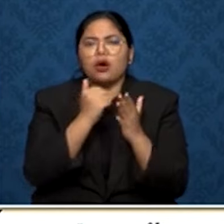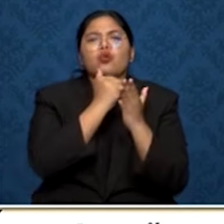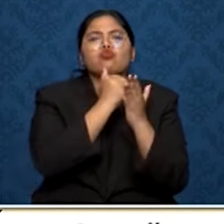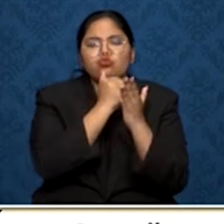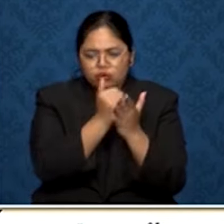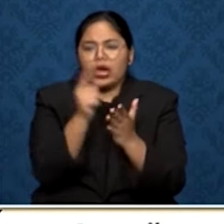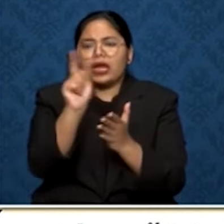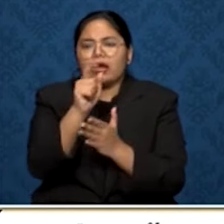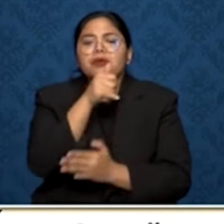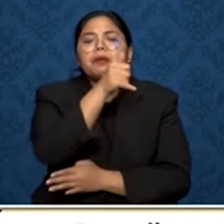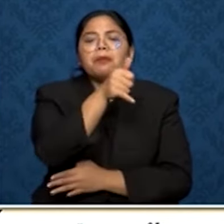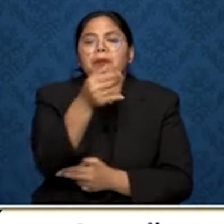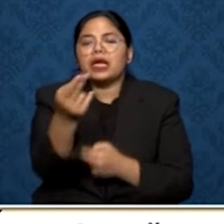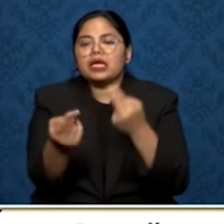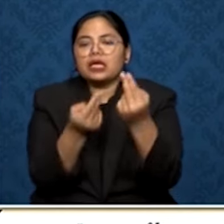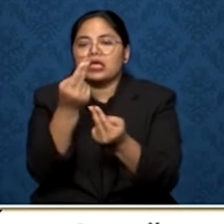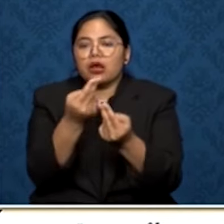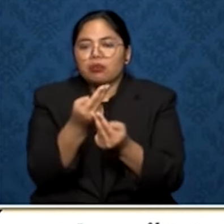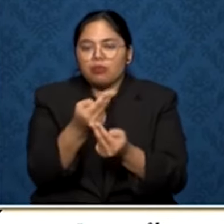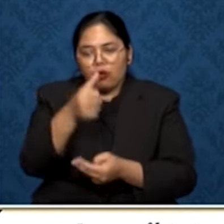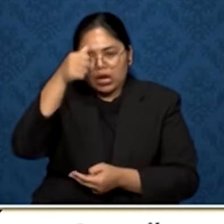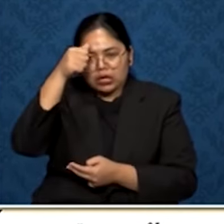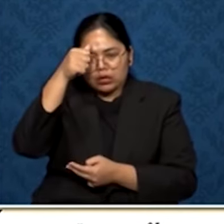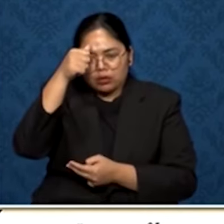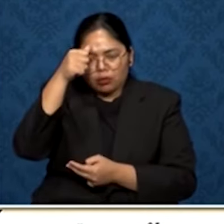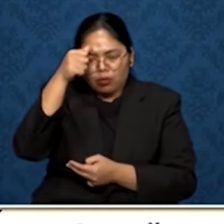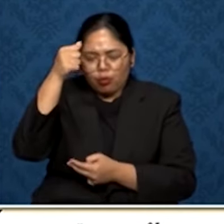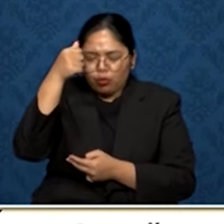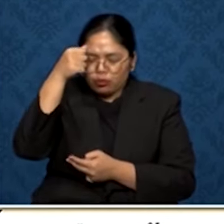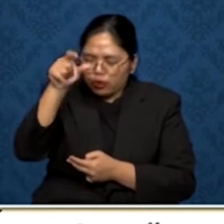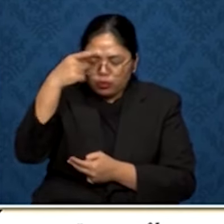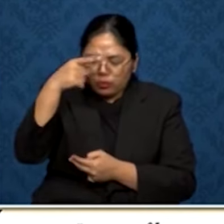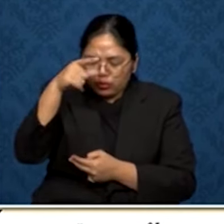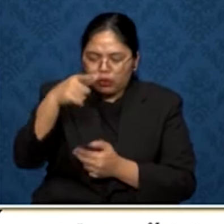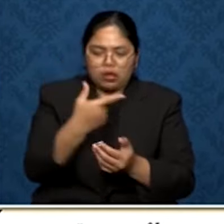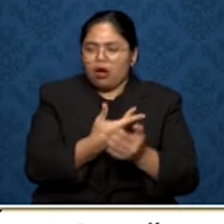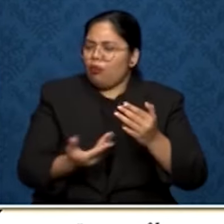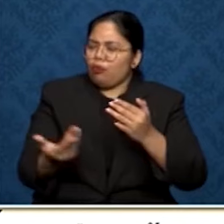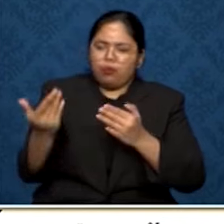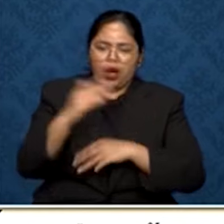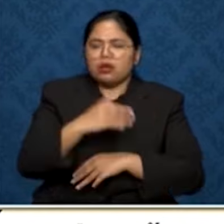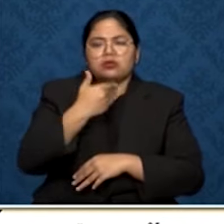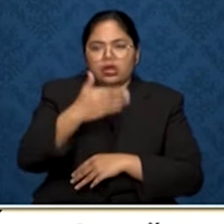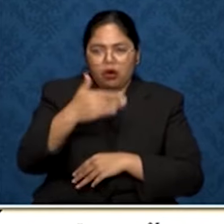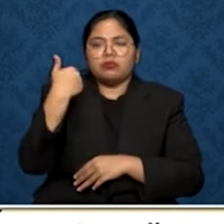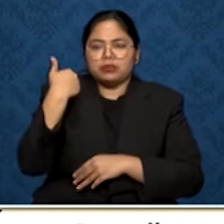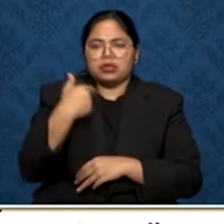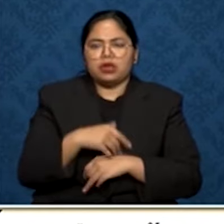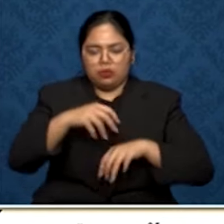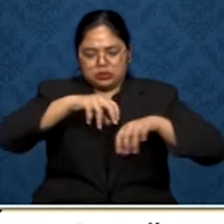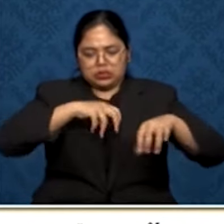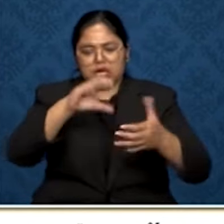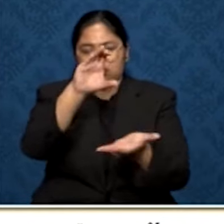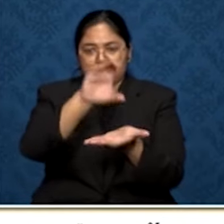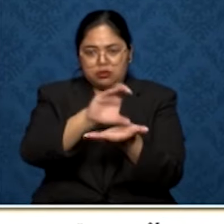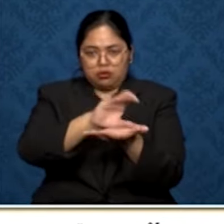นเวนตหนึนะครั น่าจะมีนะ เขาจั panel 27 ยเวนต์เี่ยเยอะมาก แล้วการใช้ก crispyเอมาณนะครั ถ้เรามาดู วิธี